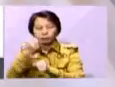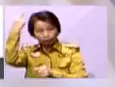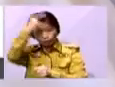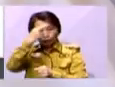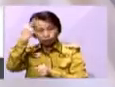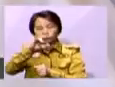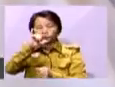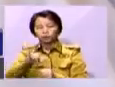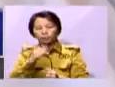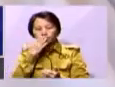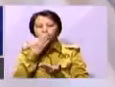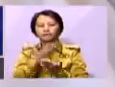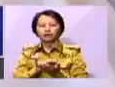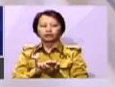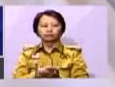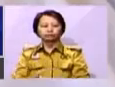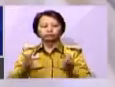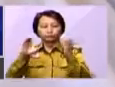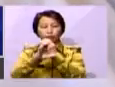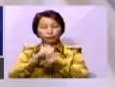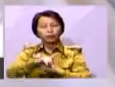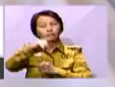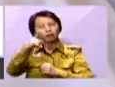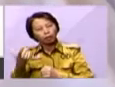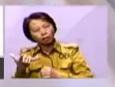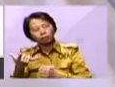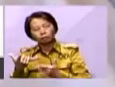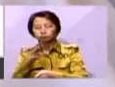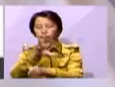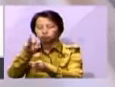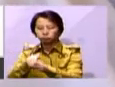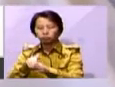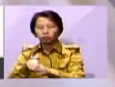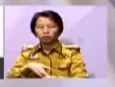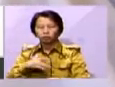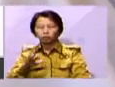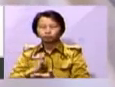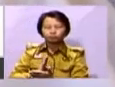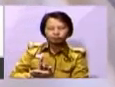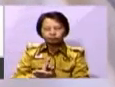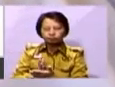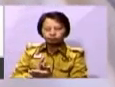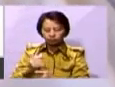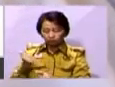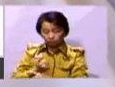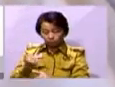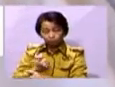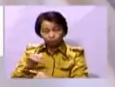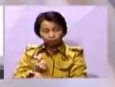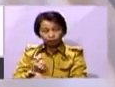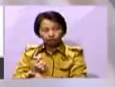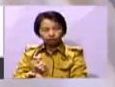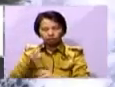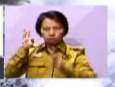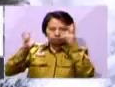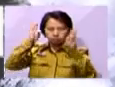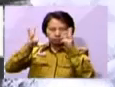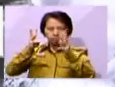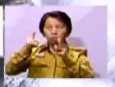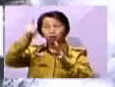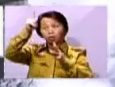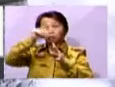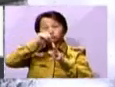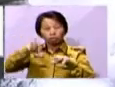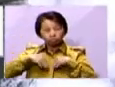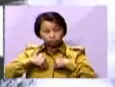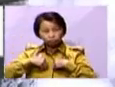mabrur. Cabaran lain dihadapi jemaah termasuk rasa was-was dengan amalan dilakukan, bimbang tidak diterima